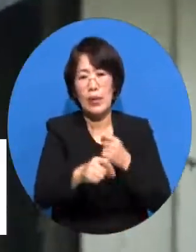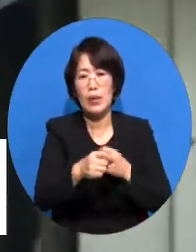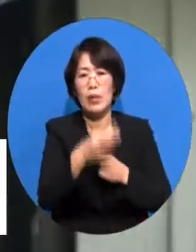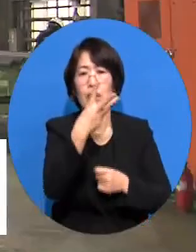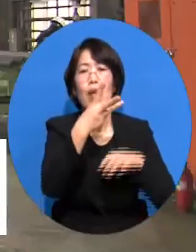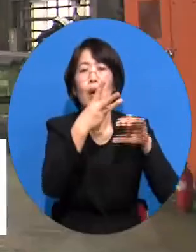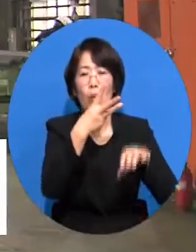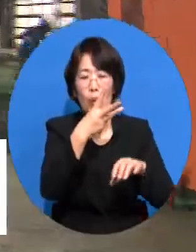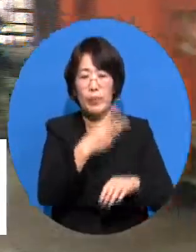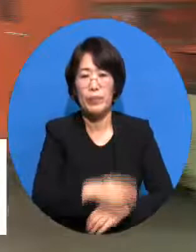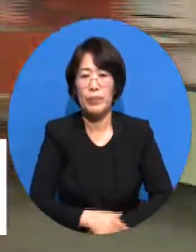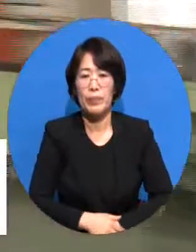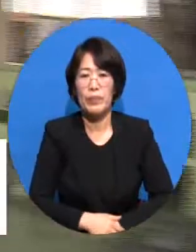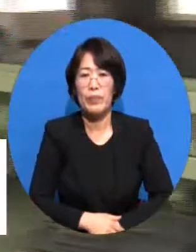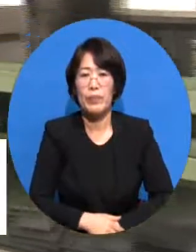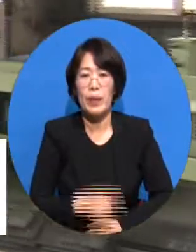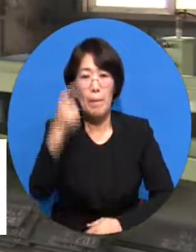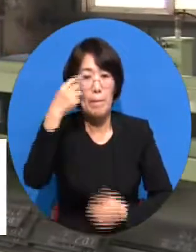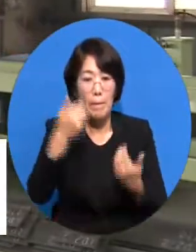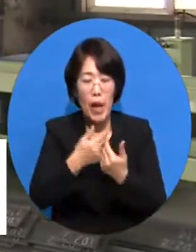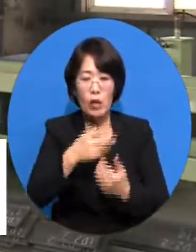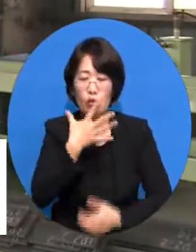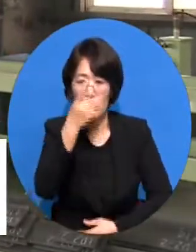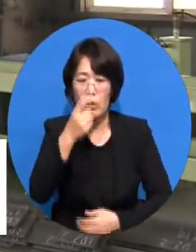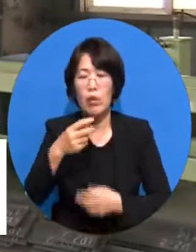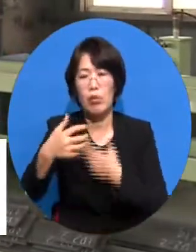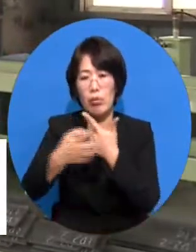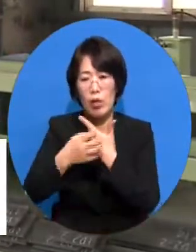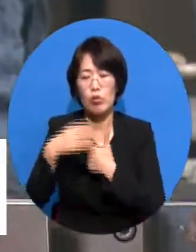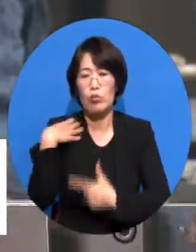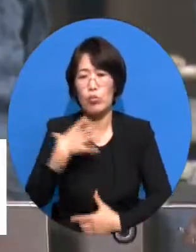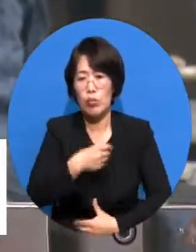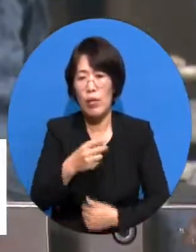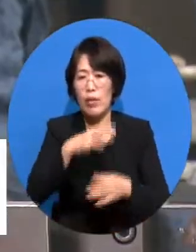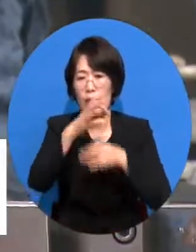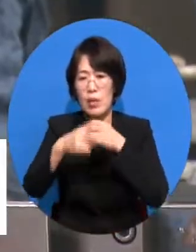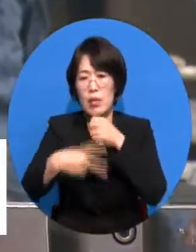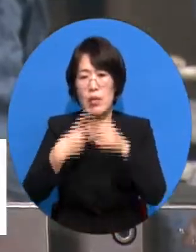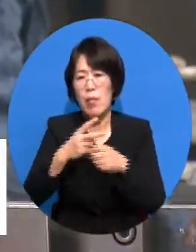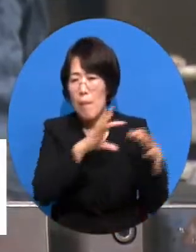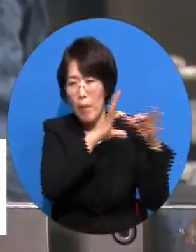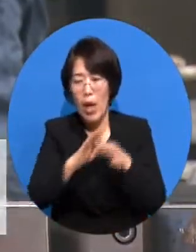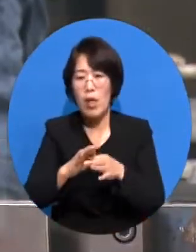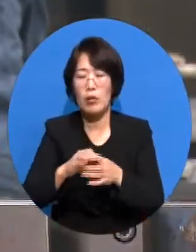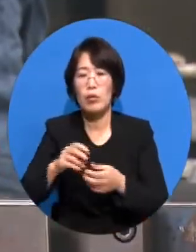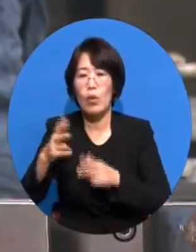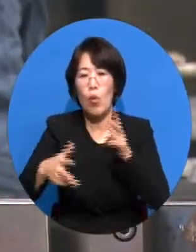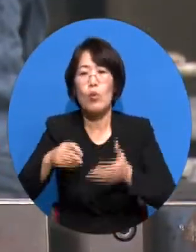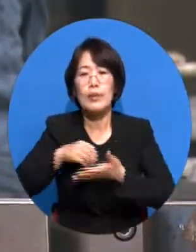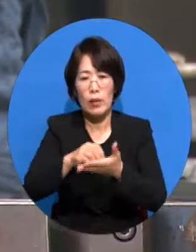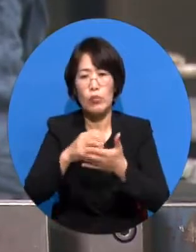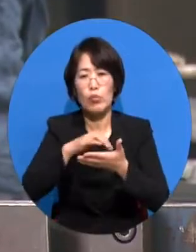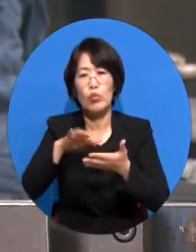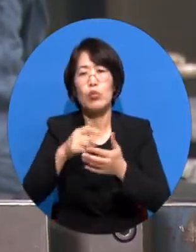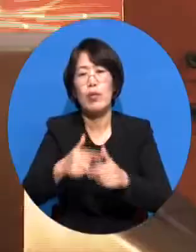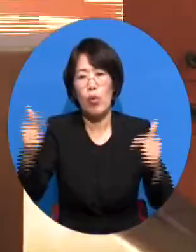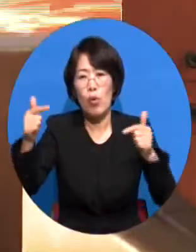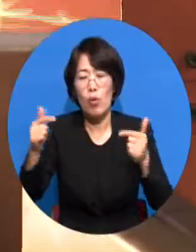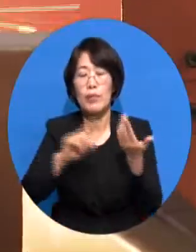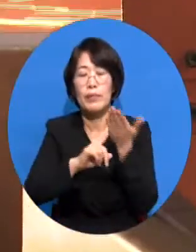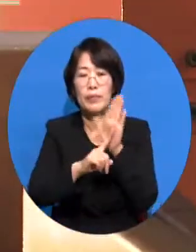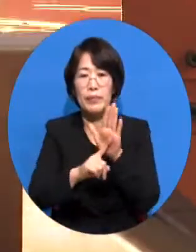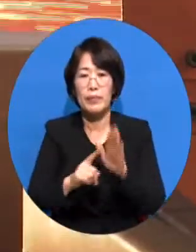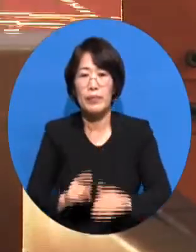세 곳입니다 반면 순천과 나주 무안 은 2년 연속 제조업 취업자가 증가한 것으로 나타났습니다